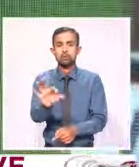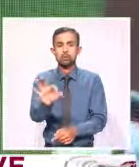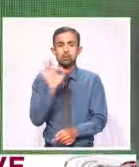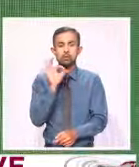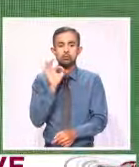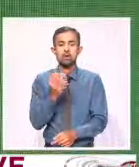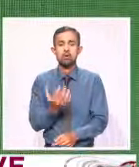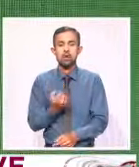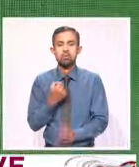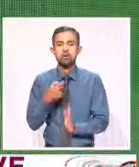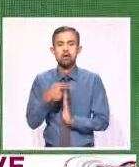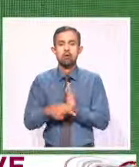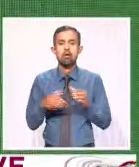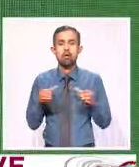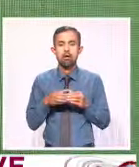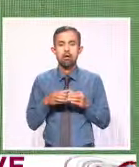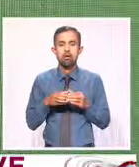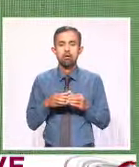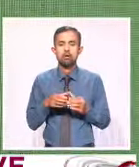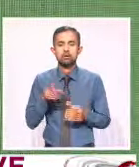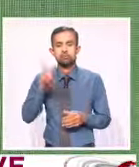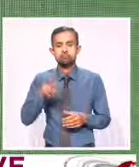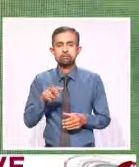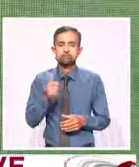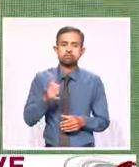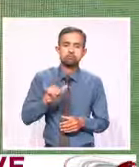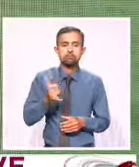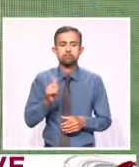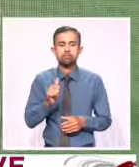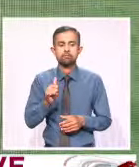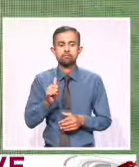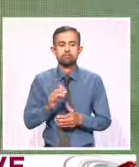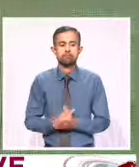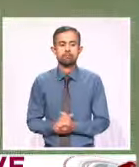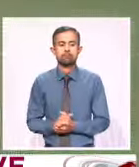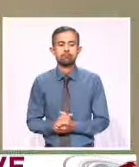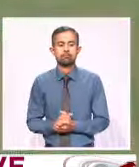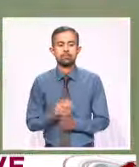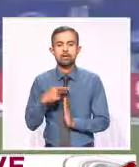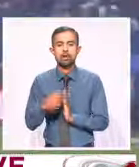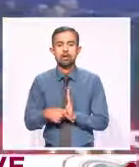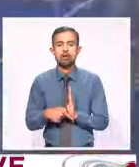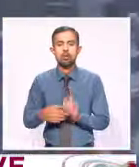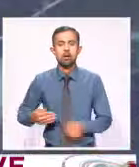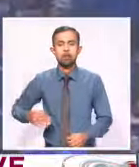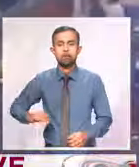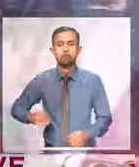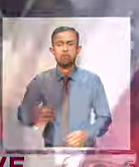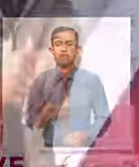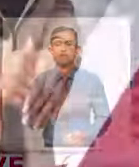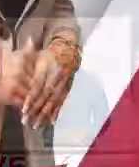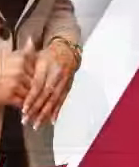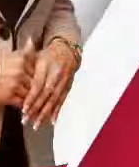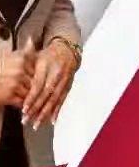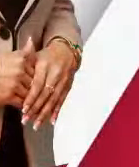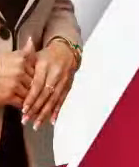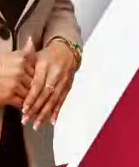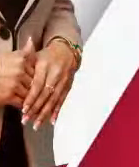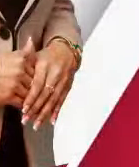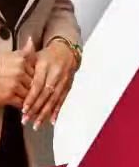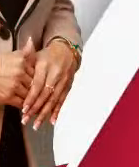සුදුසුකම් ලැබීමද ශ්‍රී ලංකා කණ්ඩායමට අවිනිශ්චිතව තිබෙනවා. ශ්‍රී ලංකාව සහ බංග්ලාදේශය අතර තරගයේ